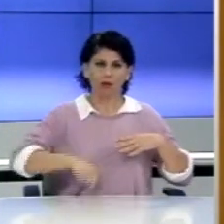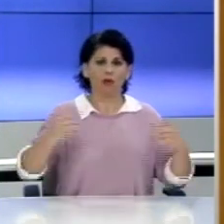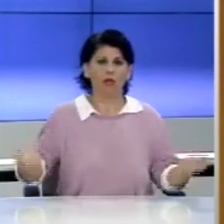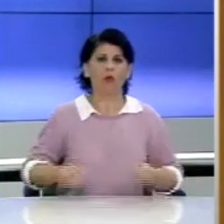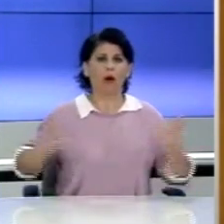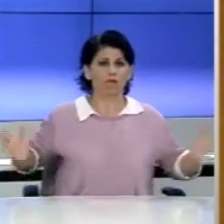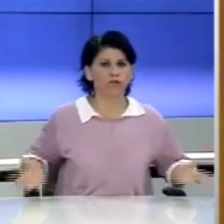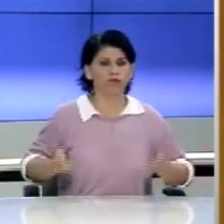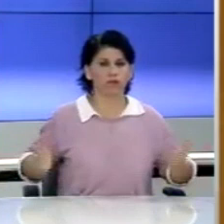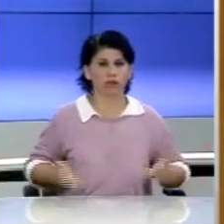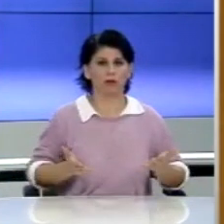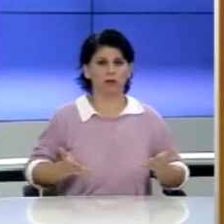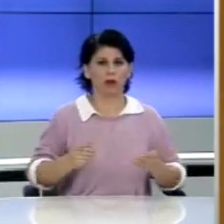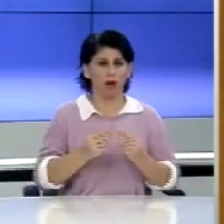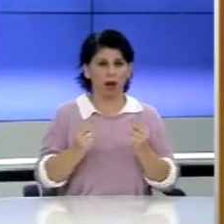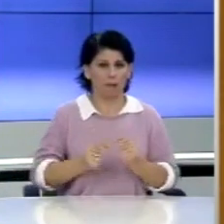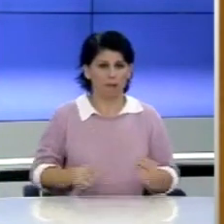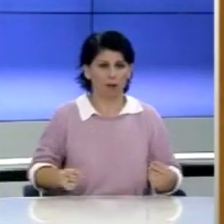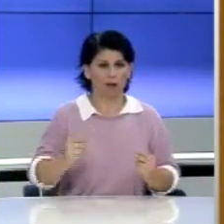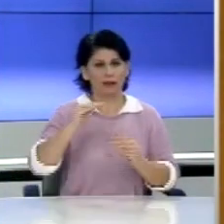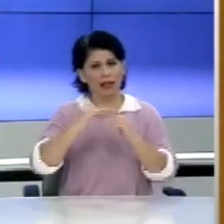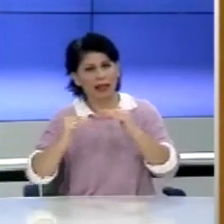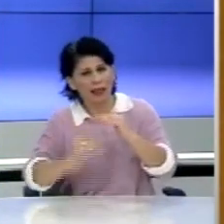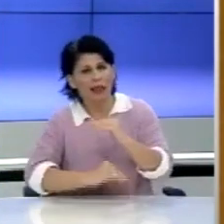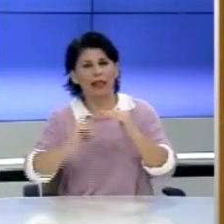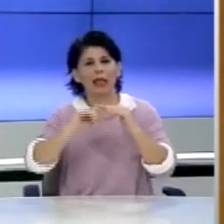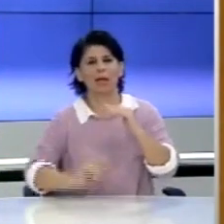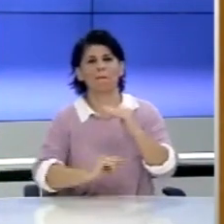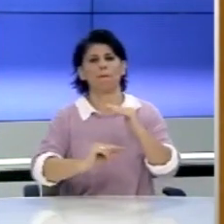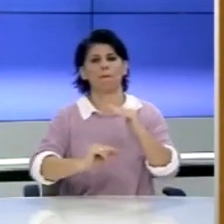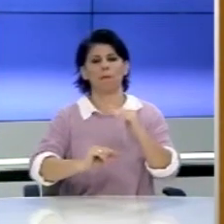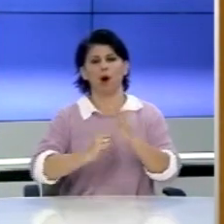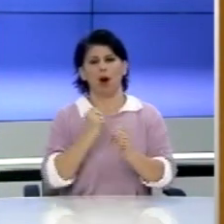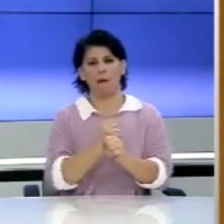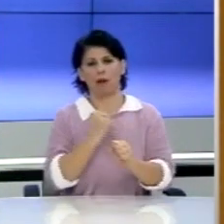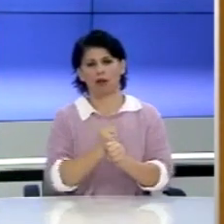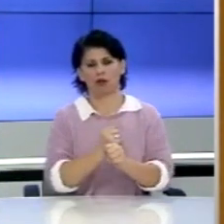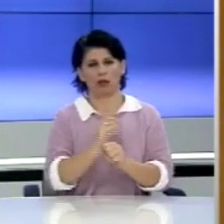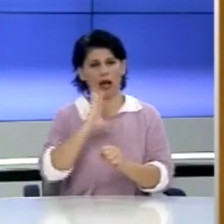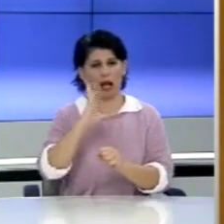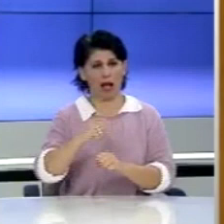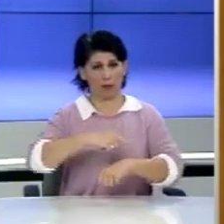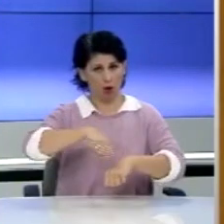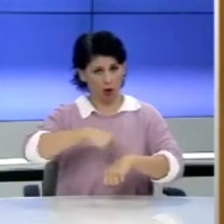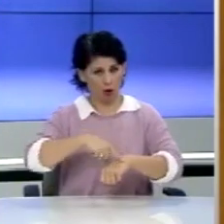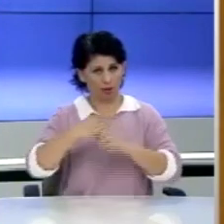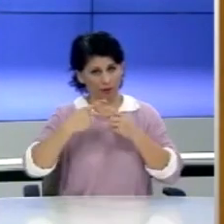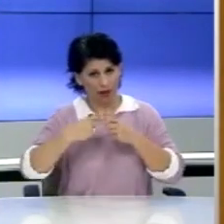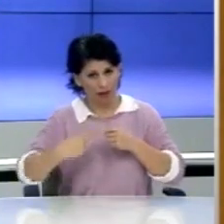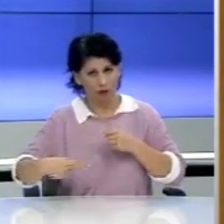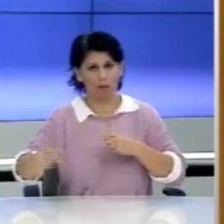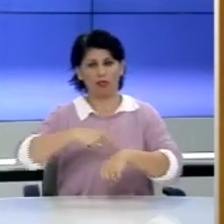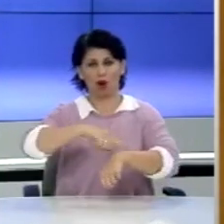της ευελιξίας και της υποαπασχόλησης, με το καθημερινό ωράριο και τις